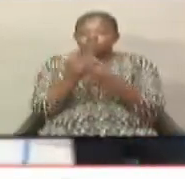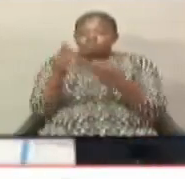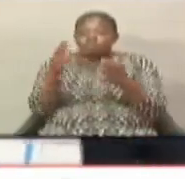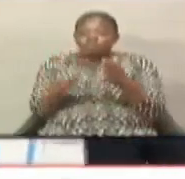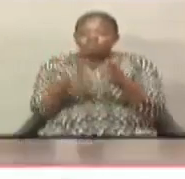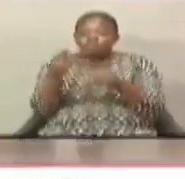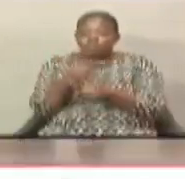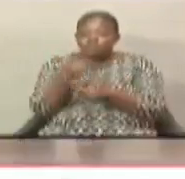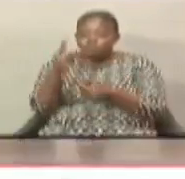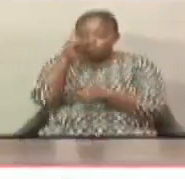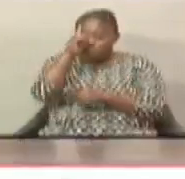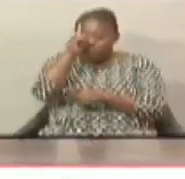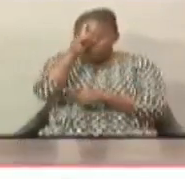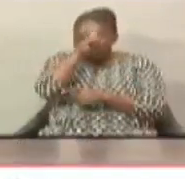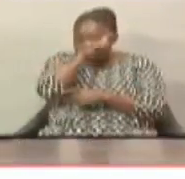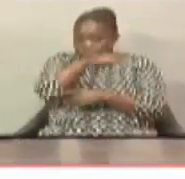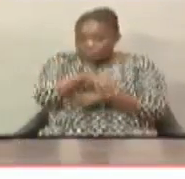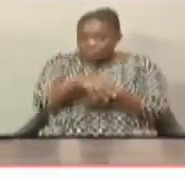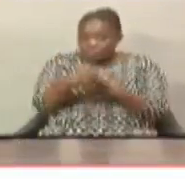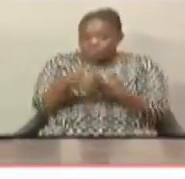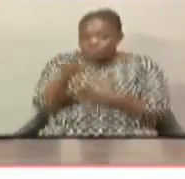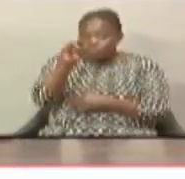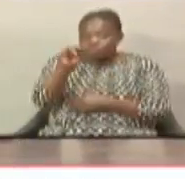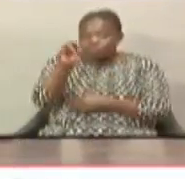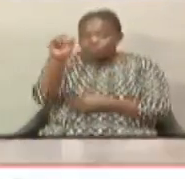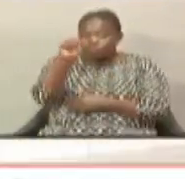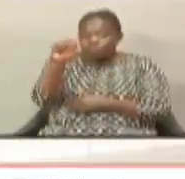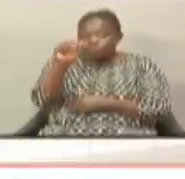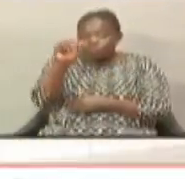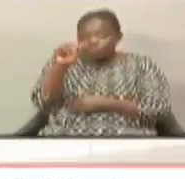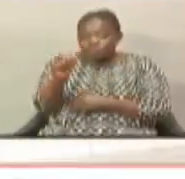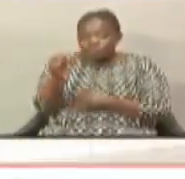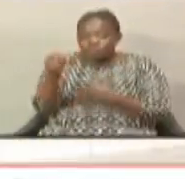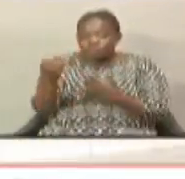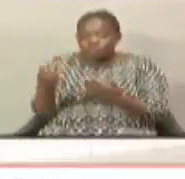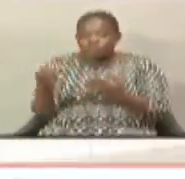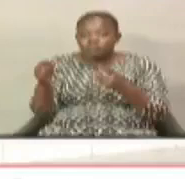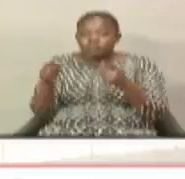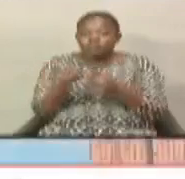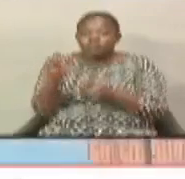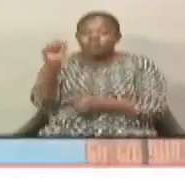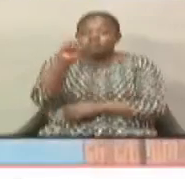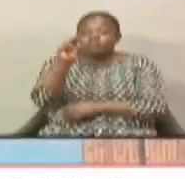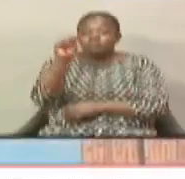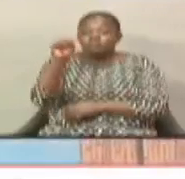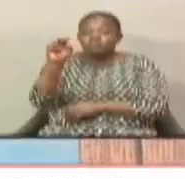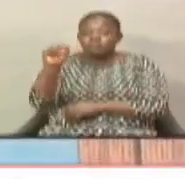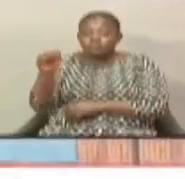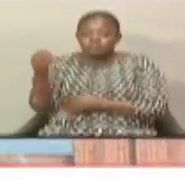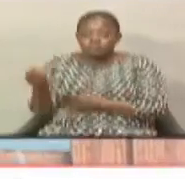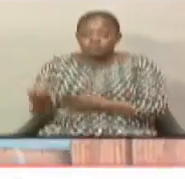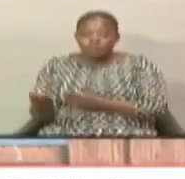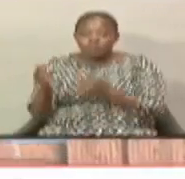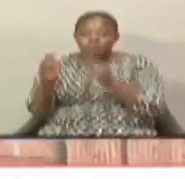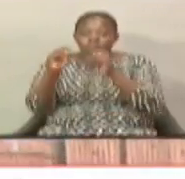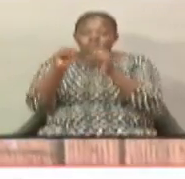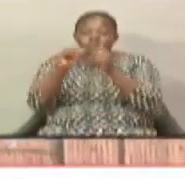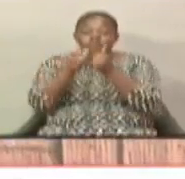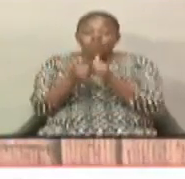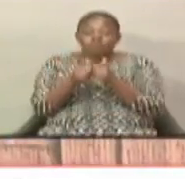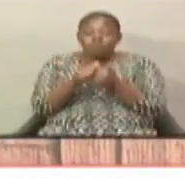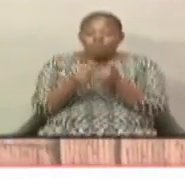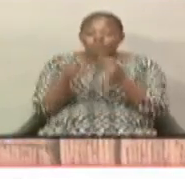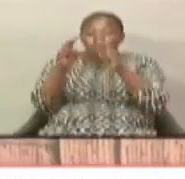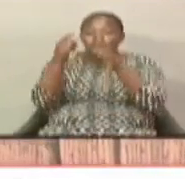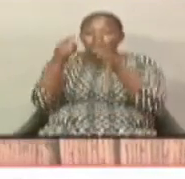Bulamba Ssekabaka okuli eya Muteesa, Mwanga, Twanesuna. Empaka zitambulidde ku mulamwa ogugamba